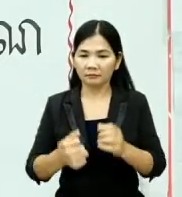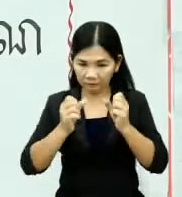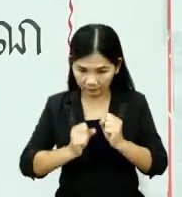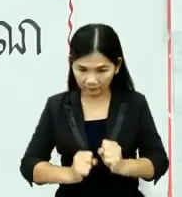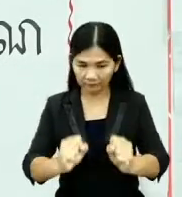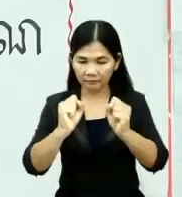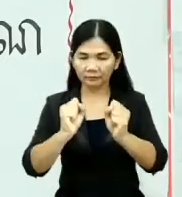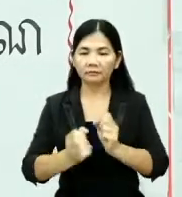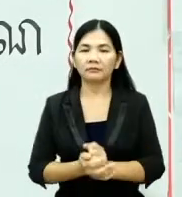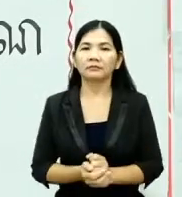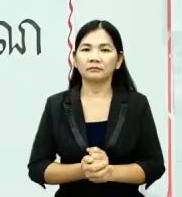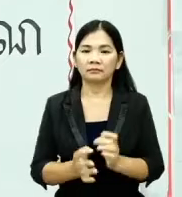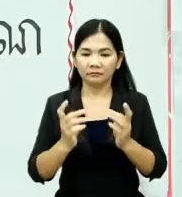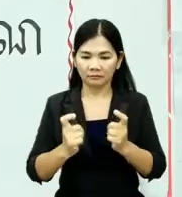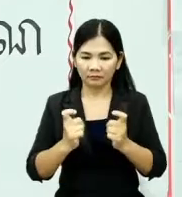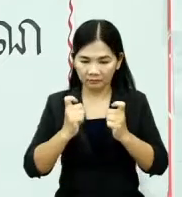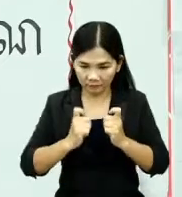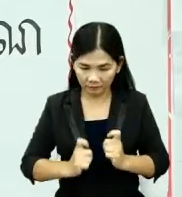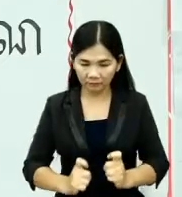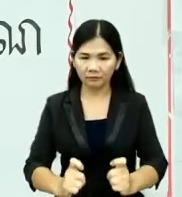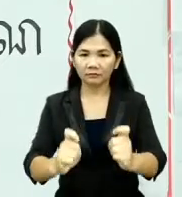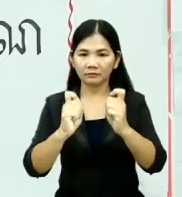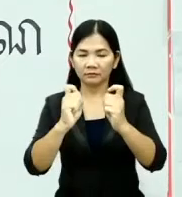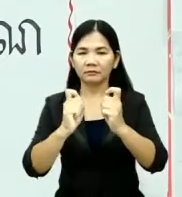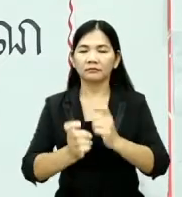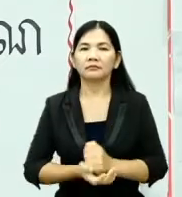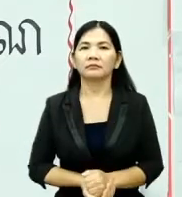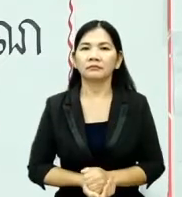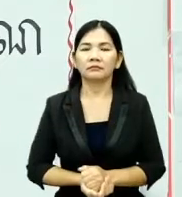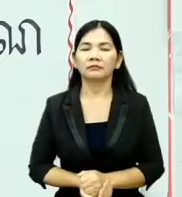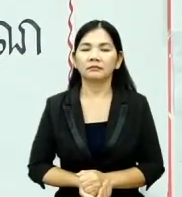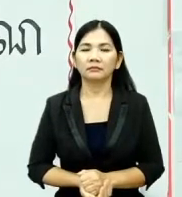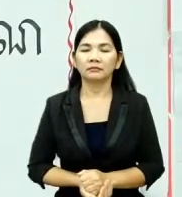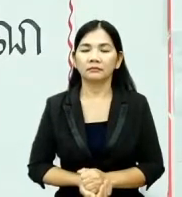khom chúng ta bị khật khom đấy miền bị này đôi đừng bị chia riêng